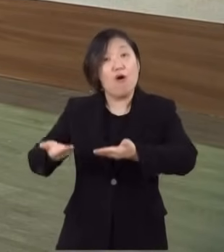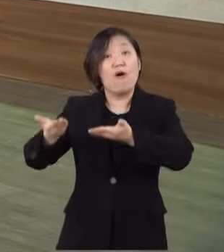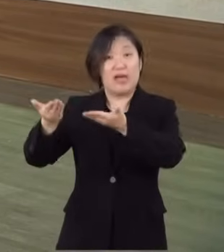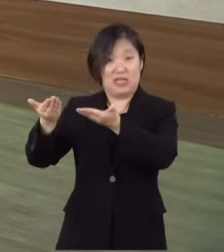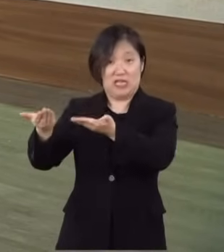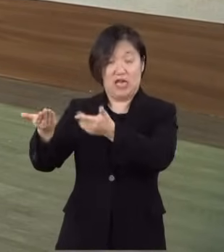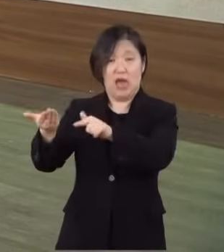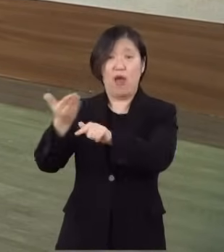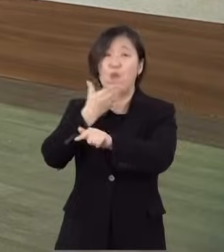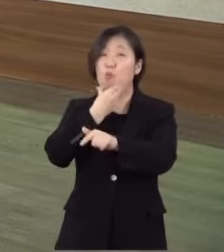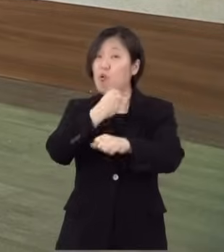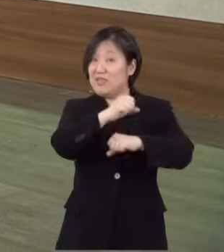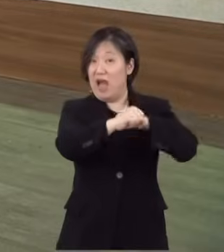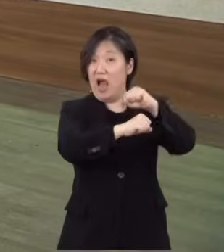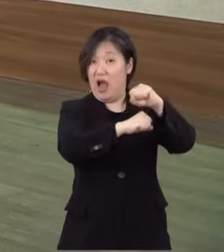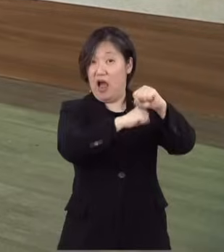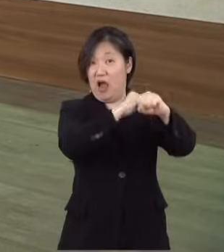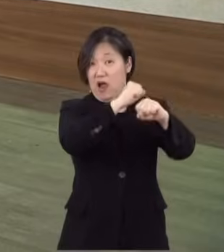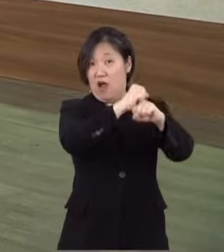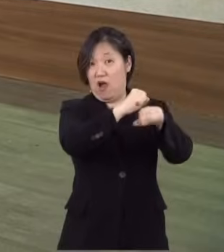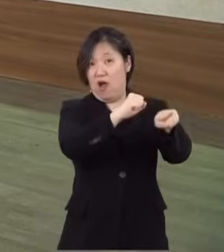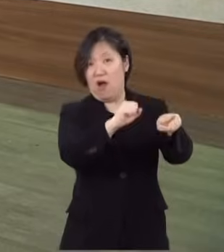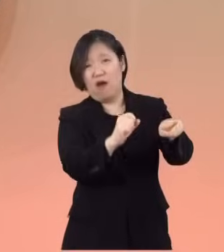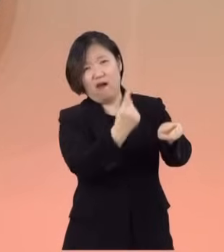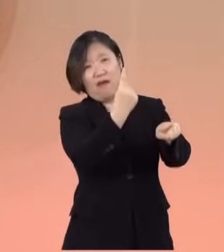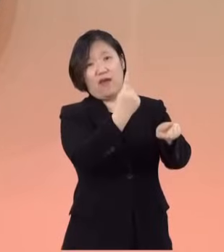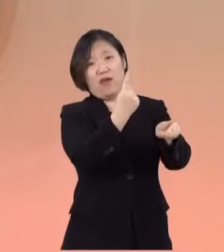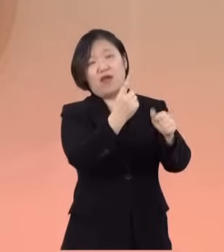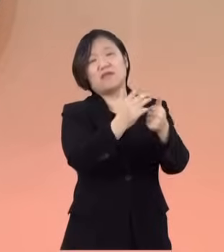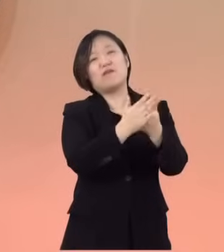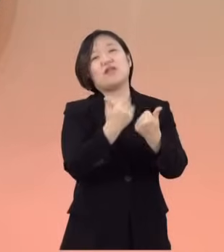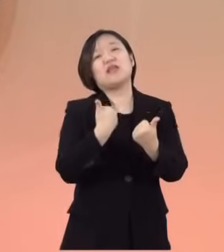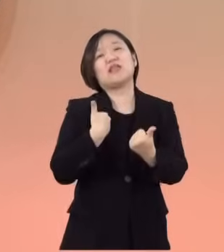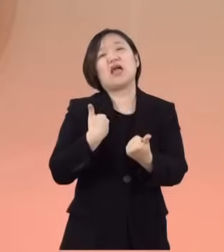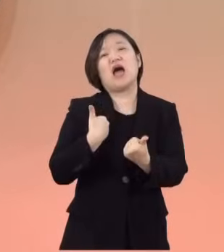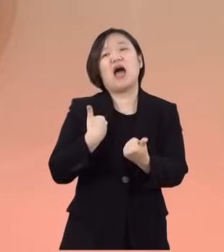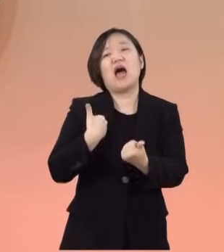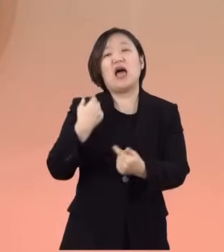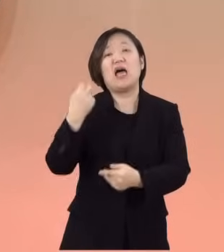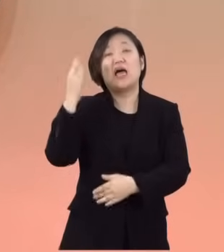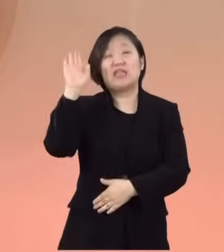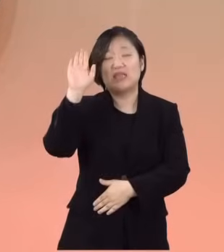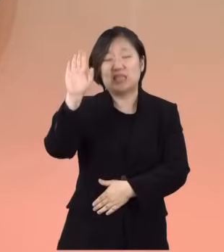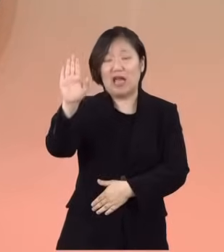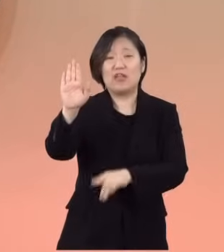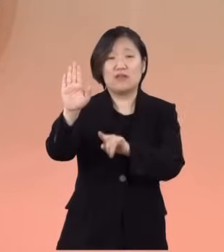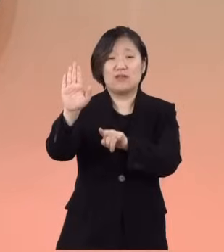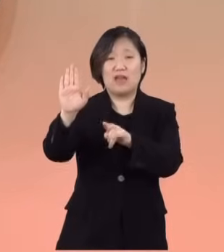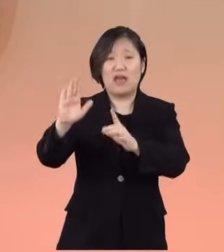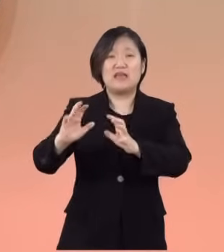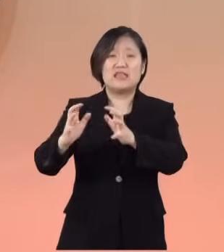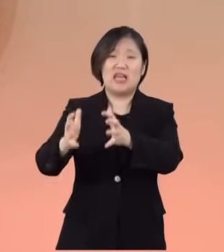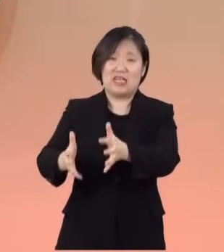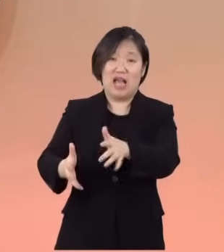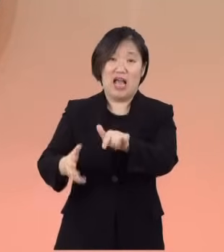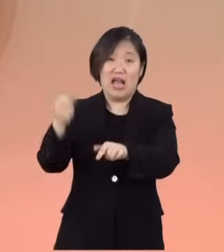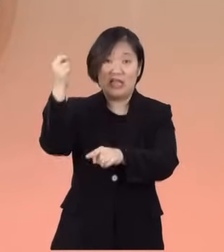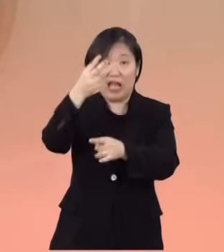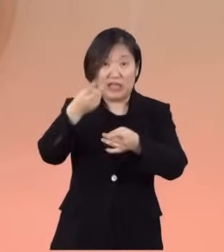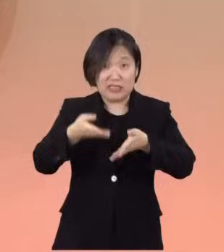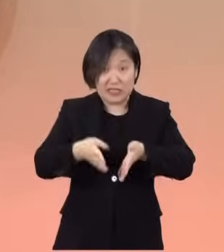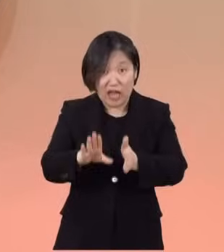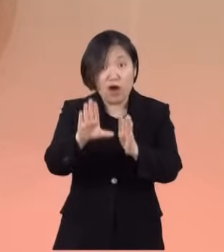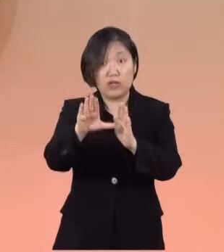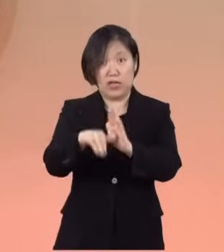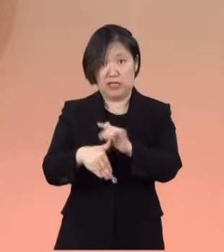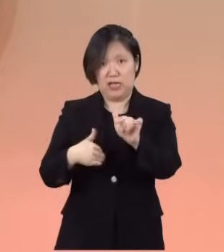올린이 공덕으로 말미암아 저도 미래 세상에 바른 깨달음을